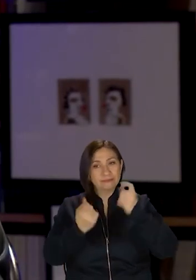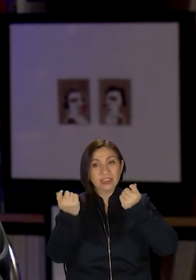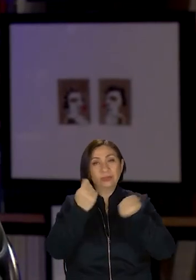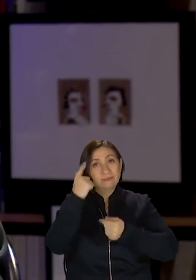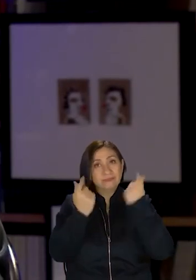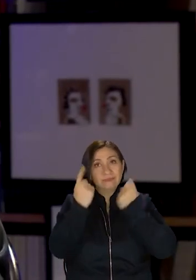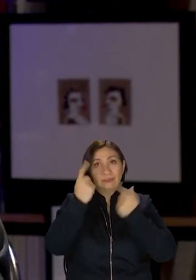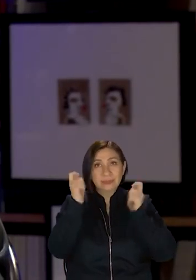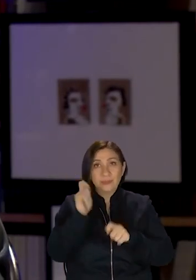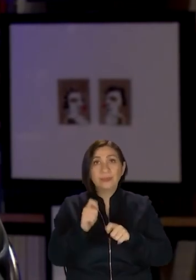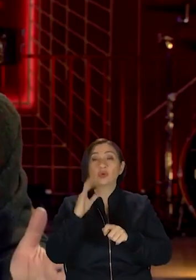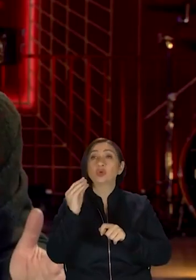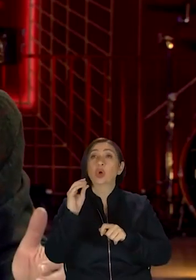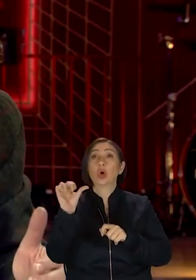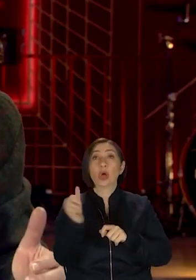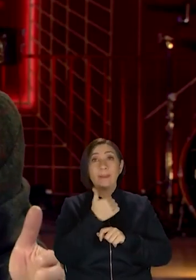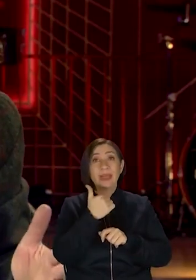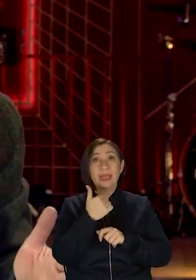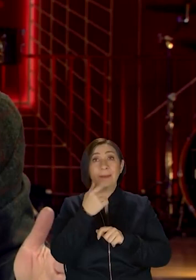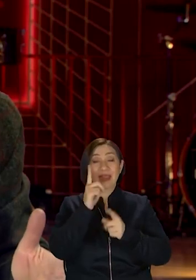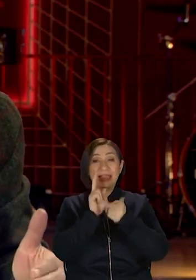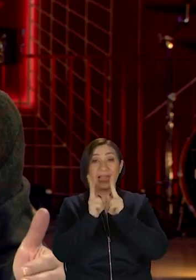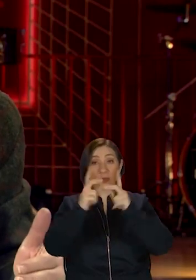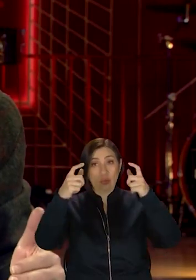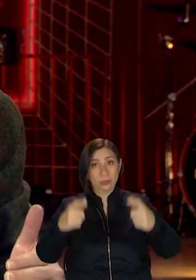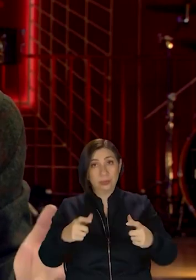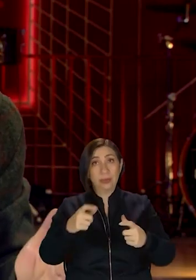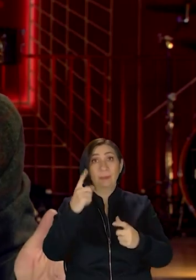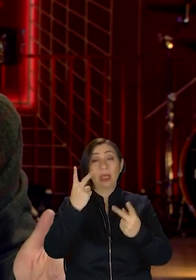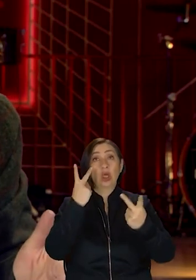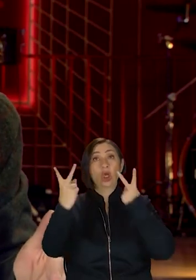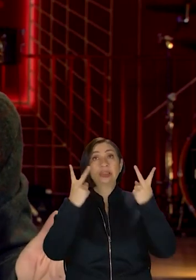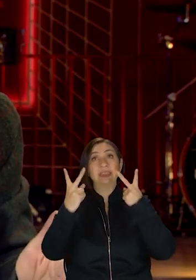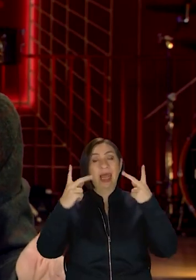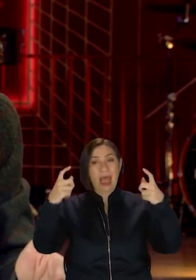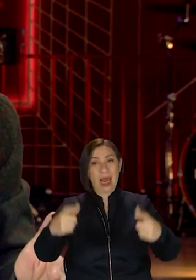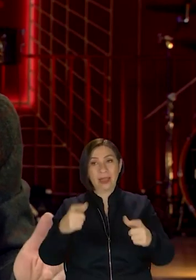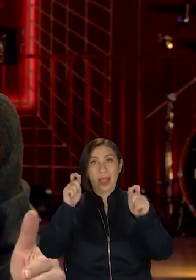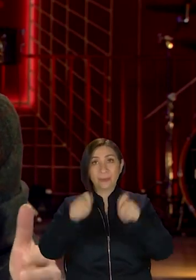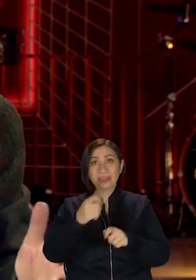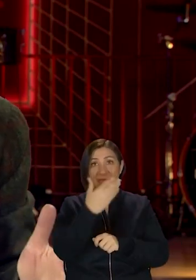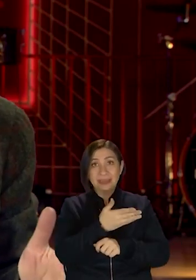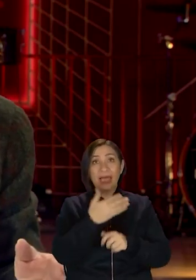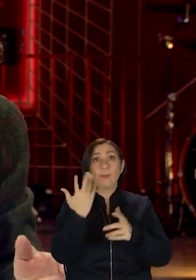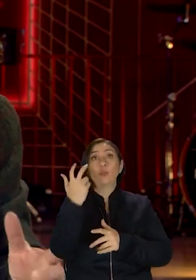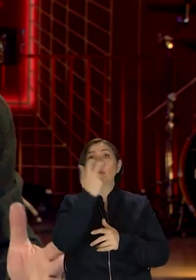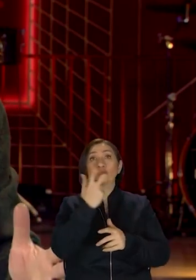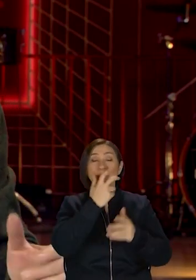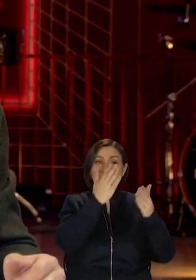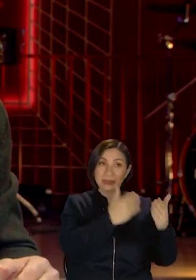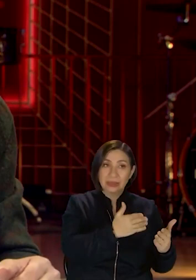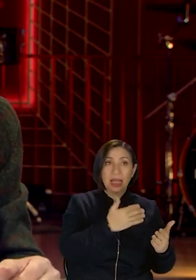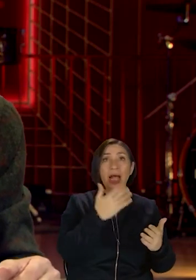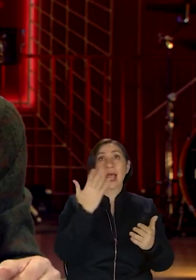Evet. Çok önemli bir tiyatro. Bir gösteri alanı yarattınız. Hı hı. Hem müzik tarafı